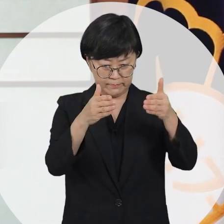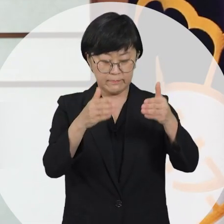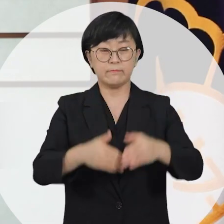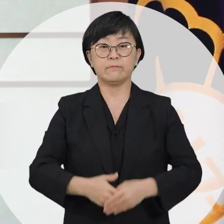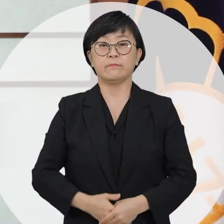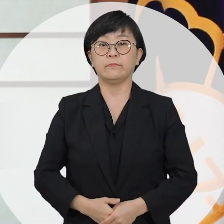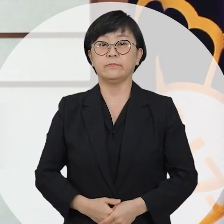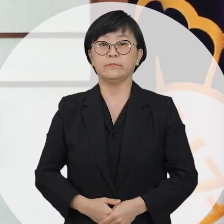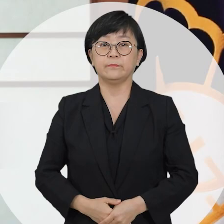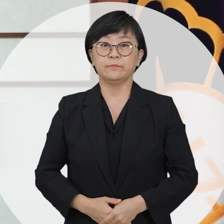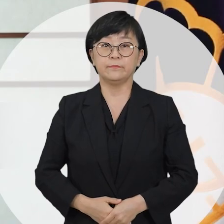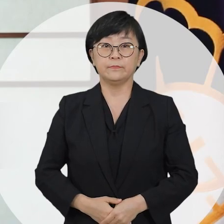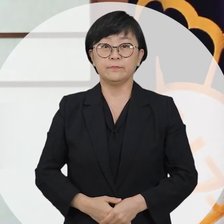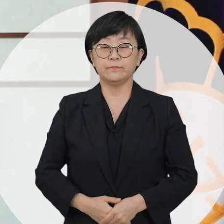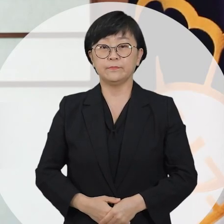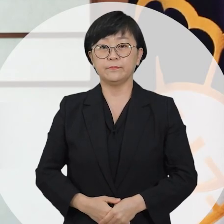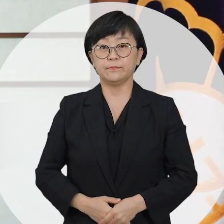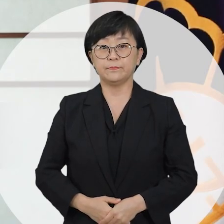집중할 것입니다.